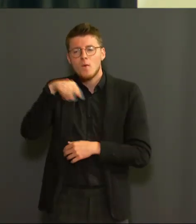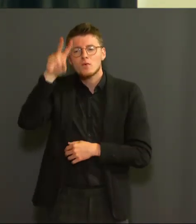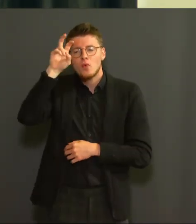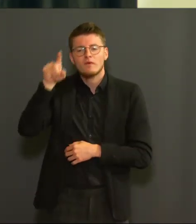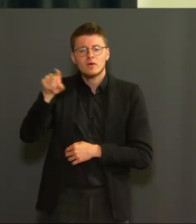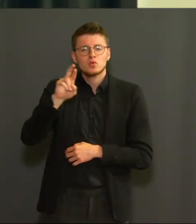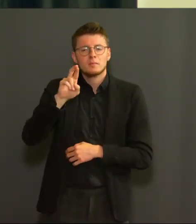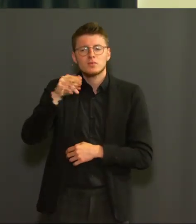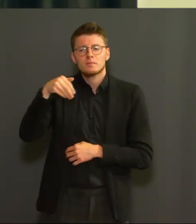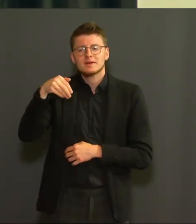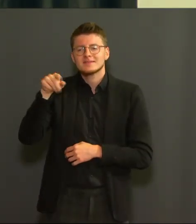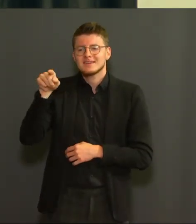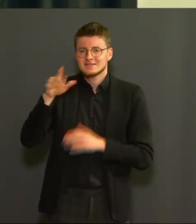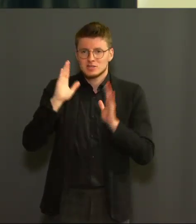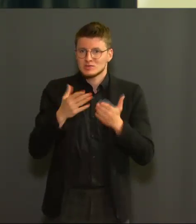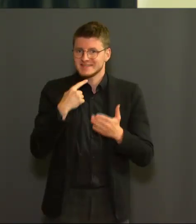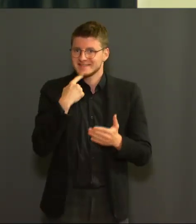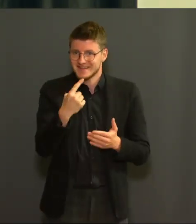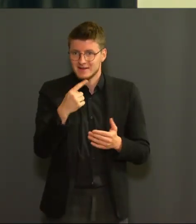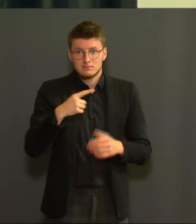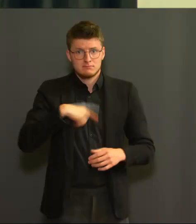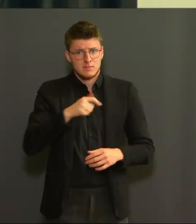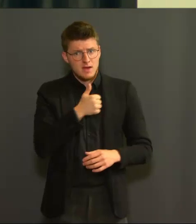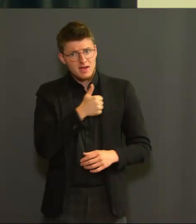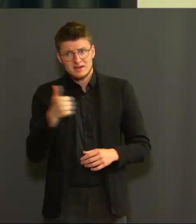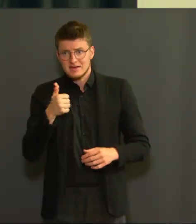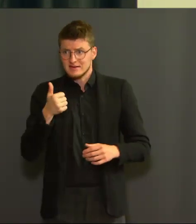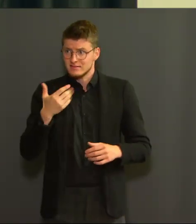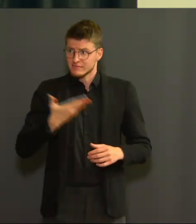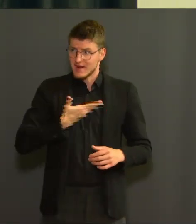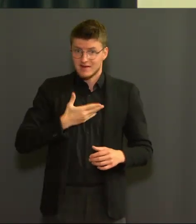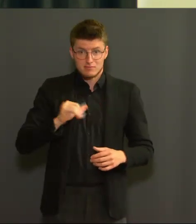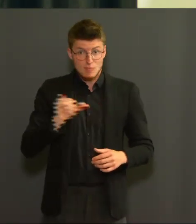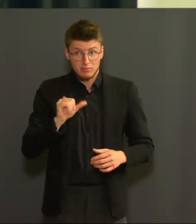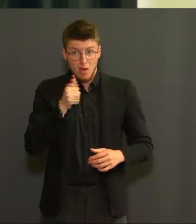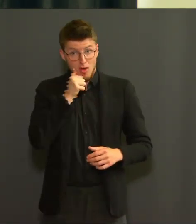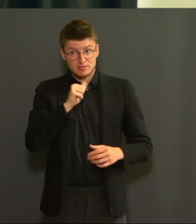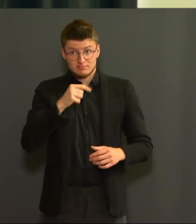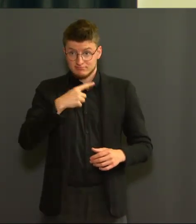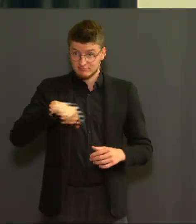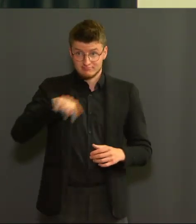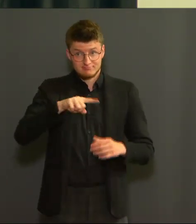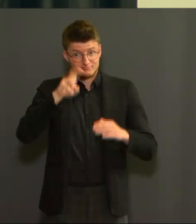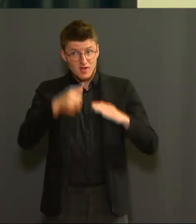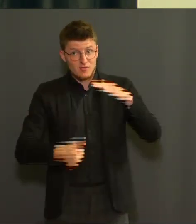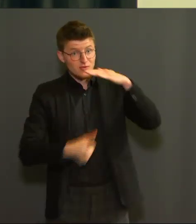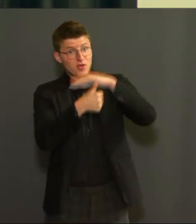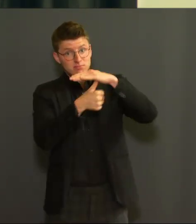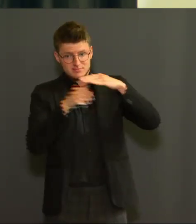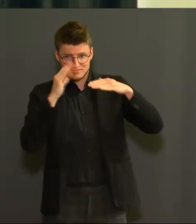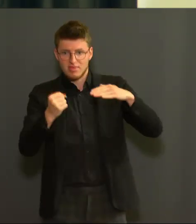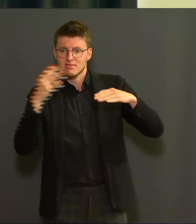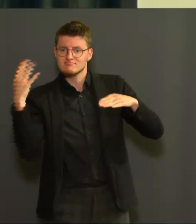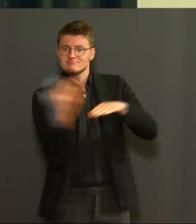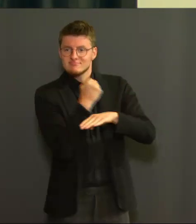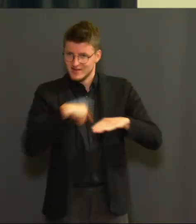de vaccinatietop ligt binnen handbereik als we met een aantal zaken rekening houden. Ten